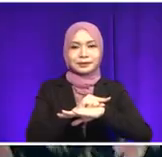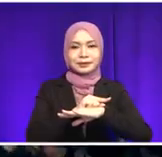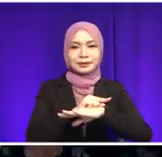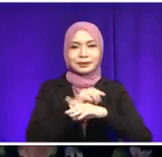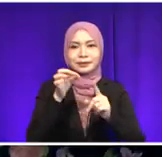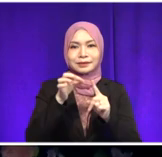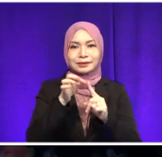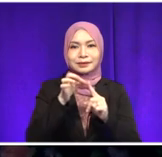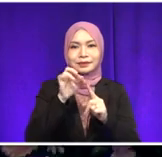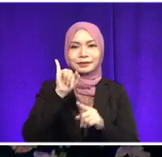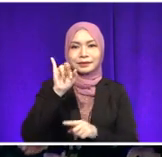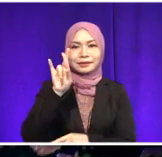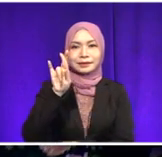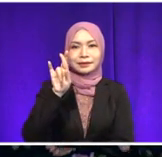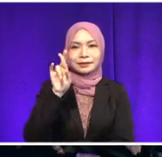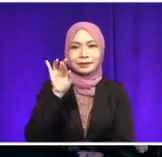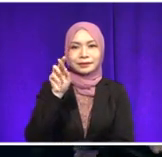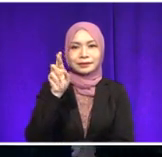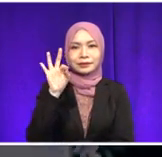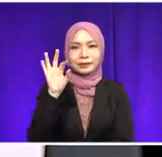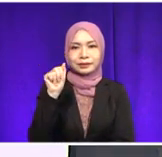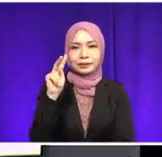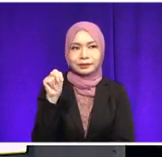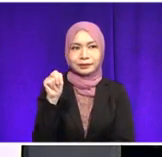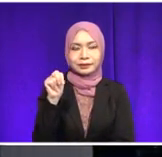untuk membuat sedikitlah karena